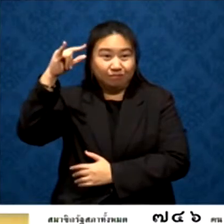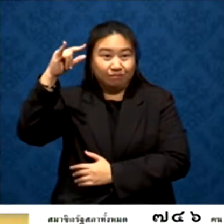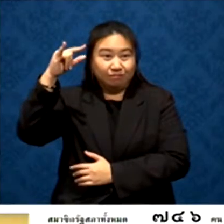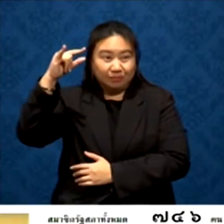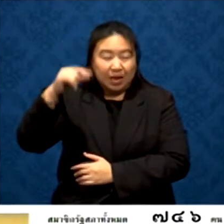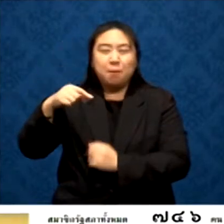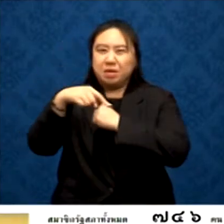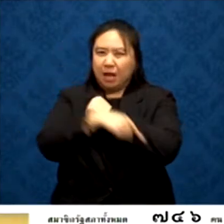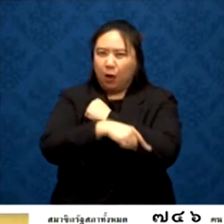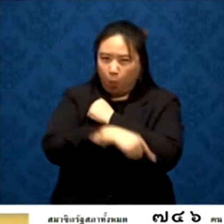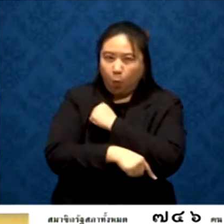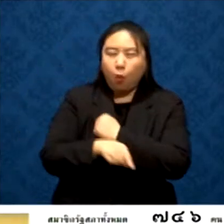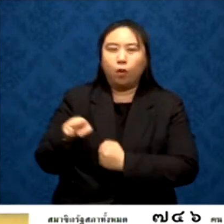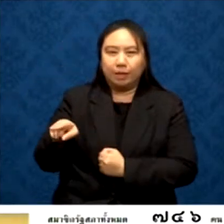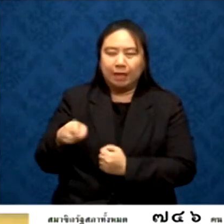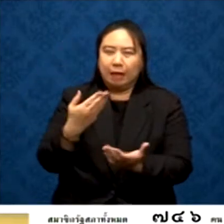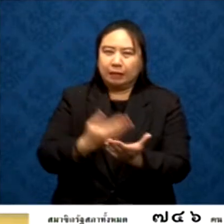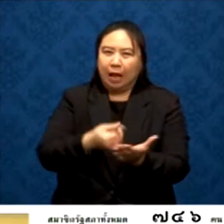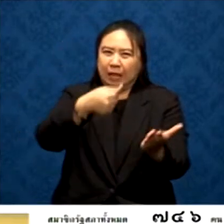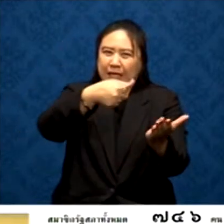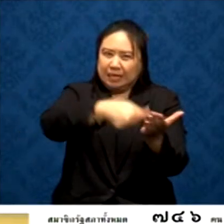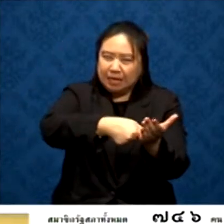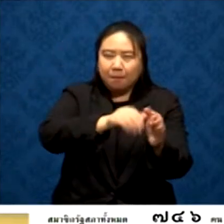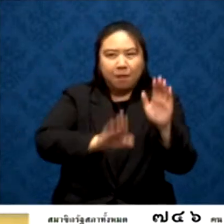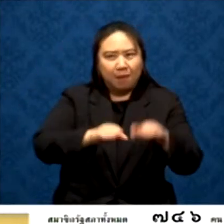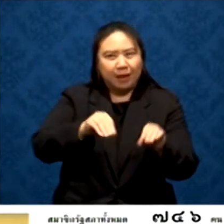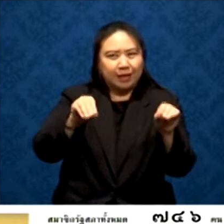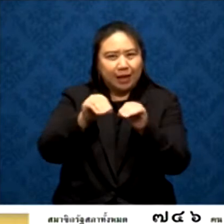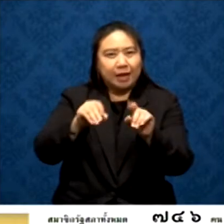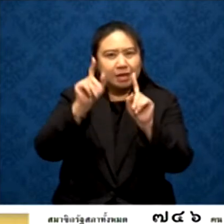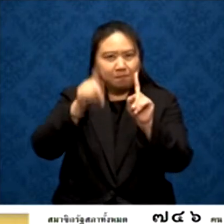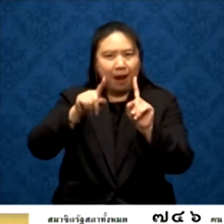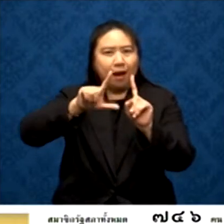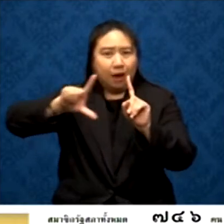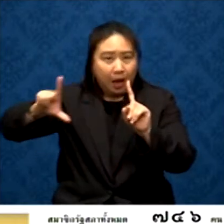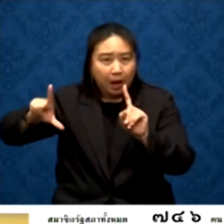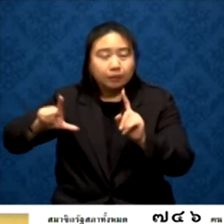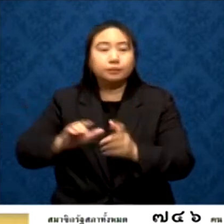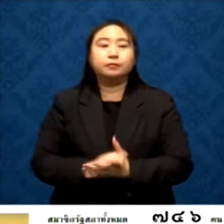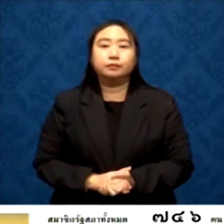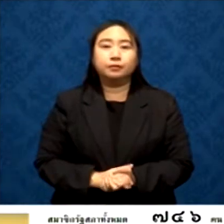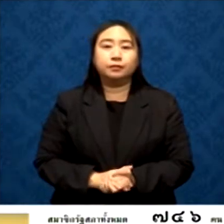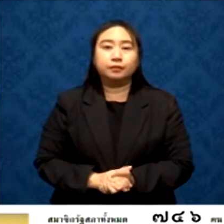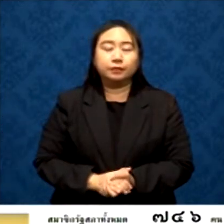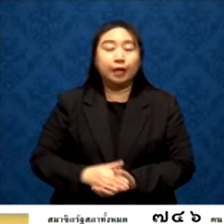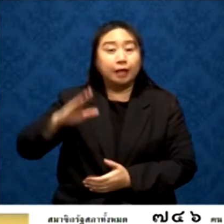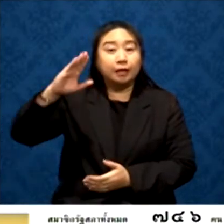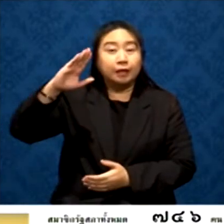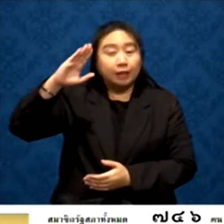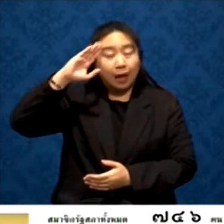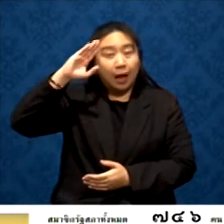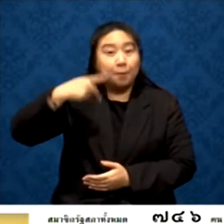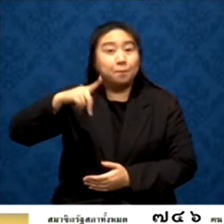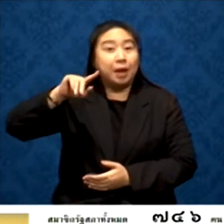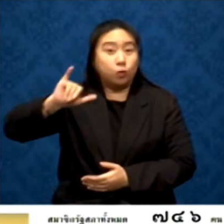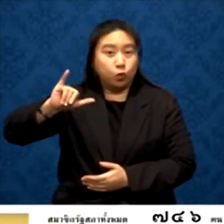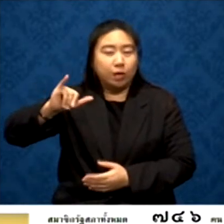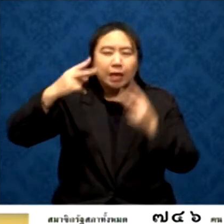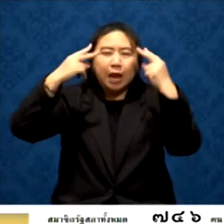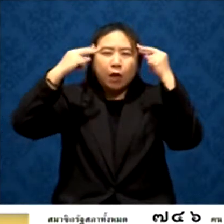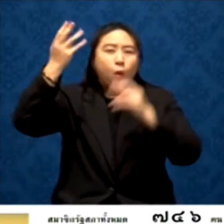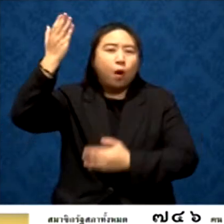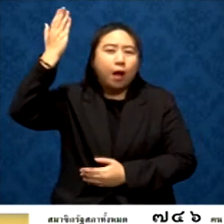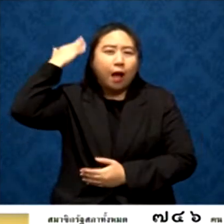ำนักงานตำรวจแห่งชาติเกือบ 1,000 ล้านบาทปรากฏว่าพลเอกประยุทธ์จันทร์โอชาอดีตนายกรัฐมน